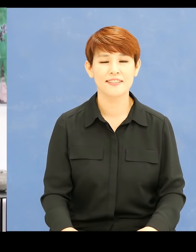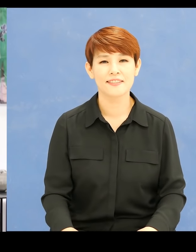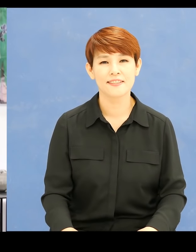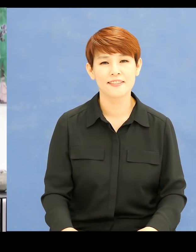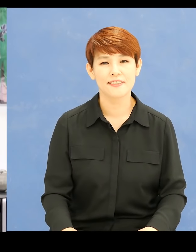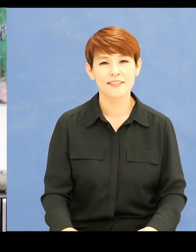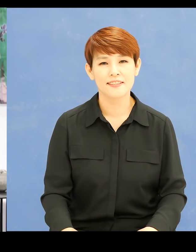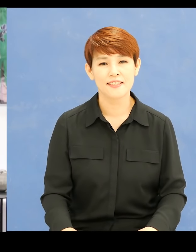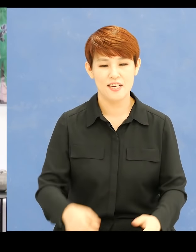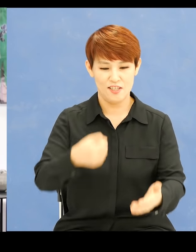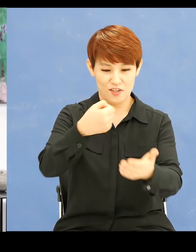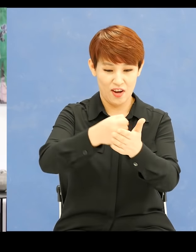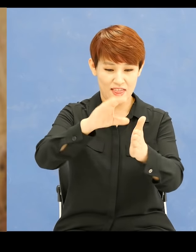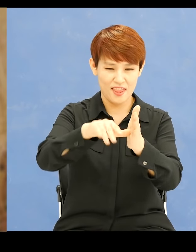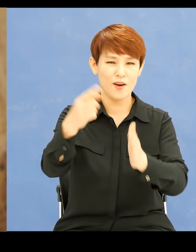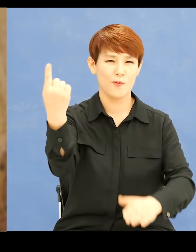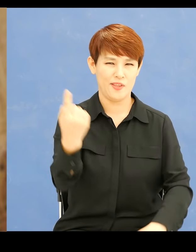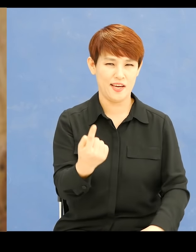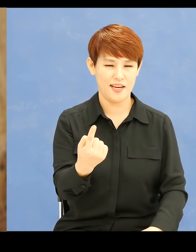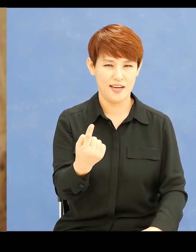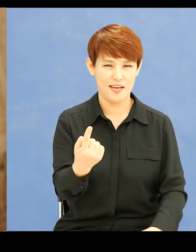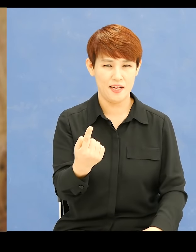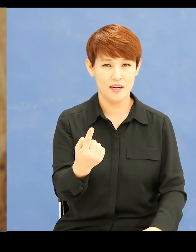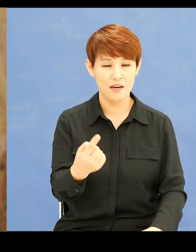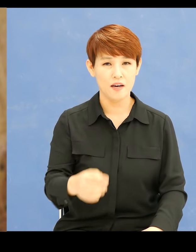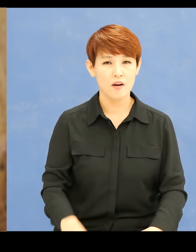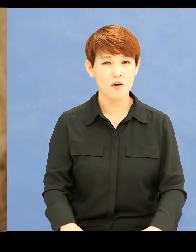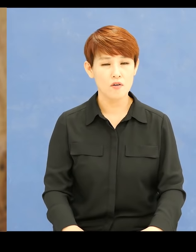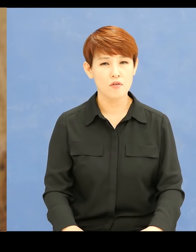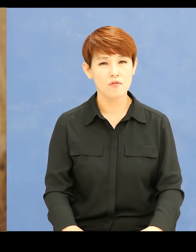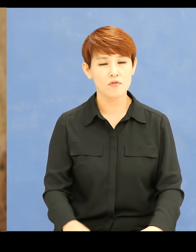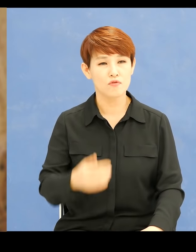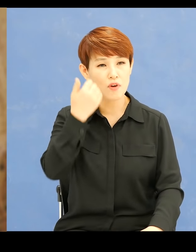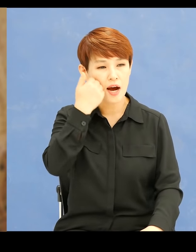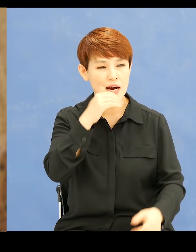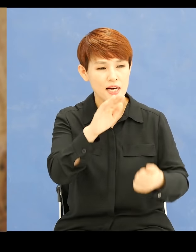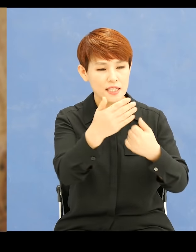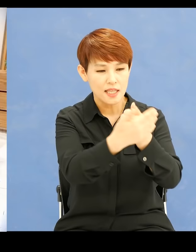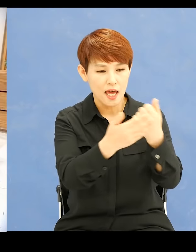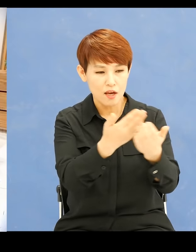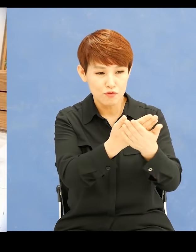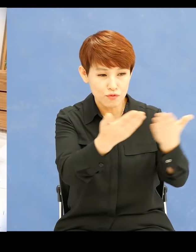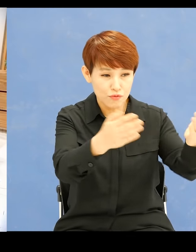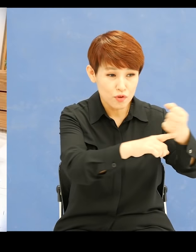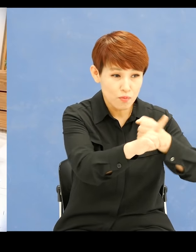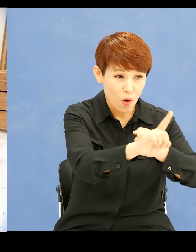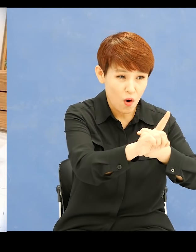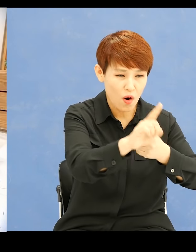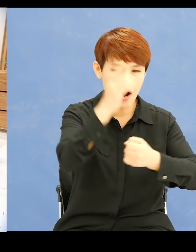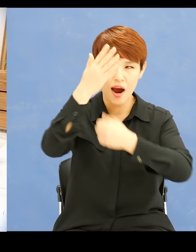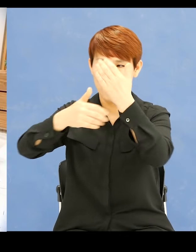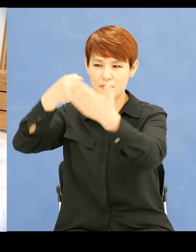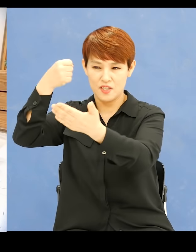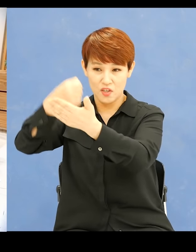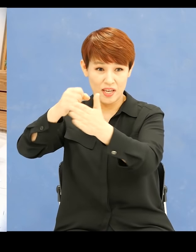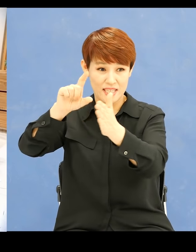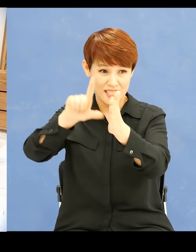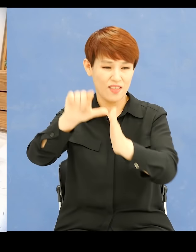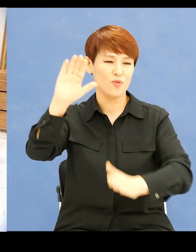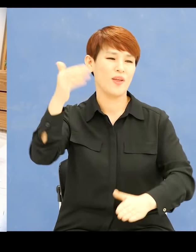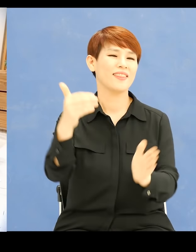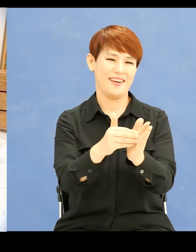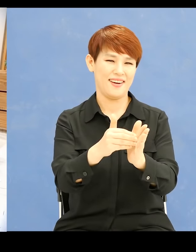같은 시간으로 더 여겨야 되겠다. 예. 그런 마음이 들어서 오늘 너무 감사했습니다. 네, 저도 오늘 받은 은혜가 많은데 저도 사실 그런 거에서 투덜거렸던 적이